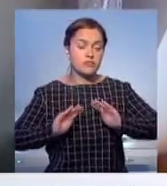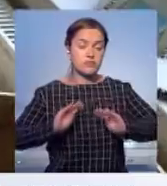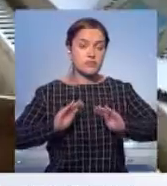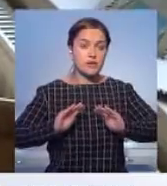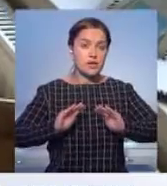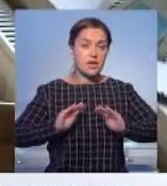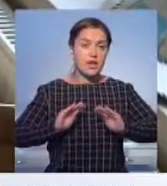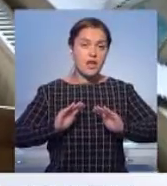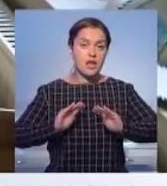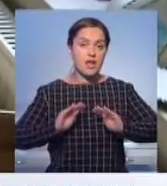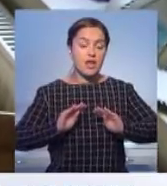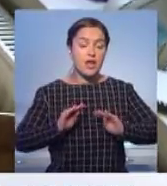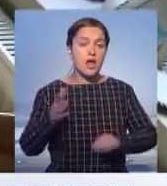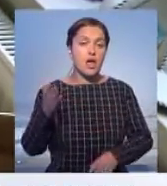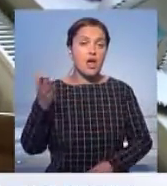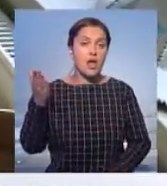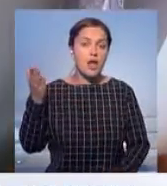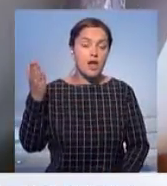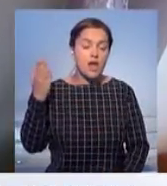До этого я делал